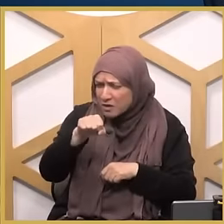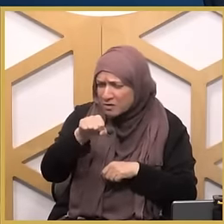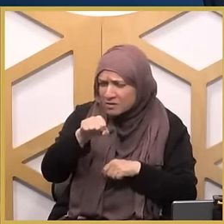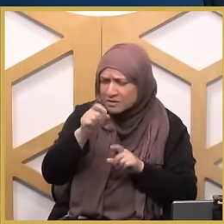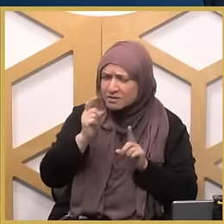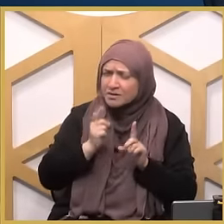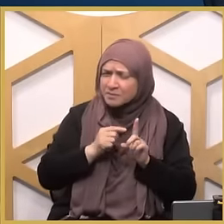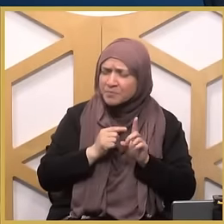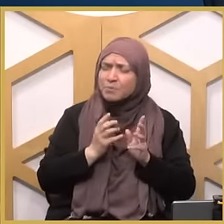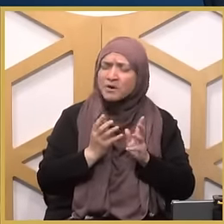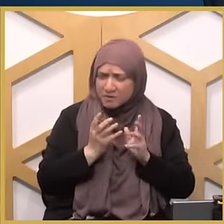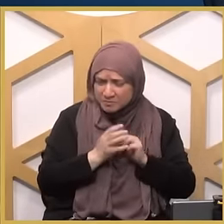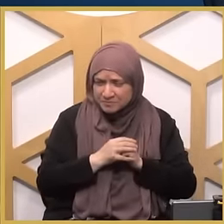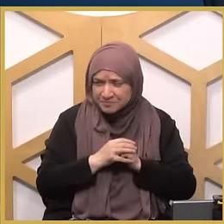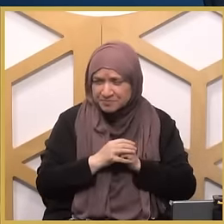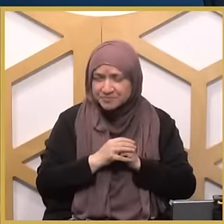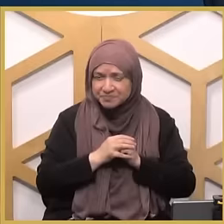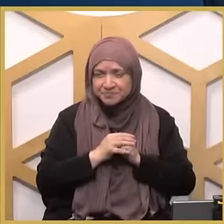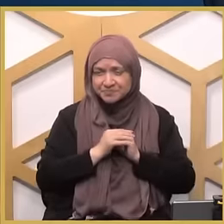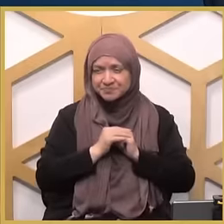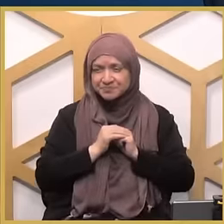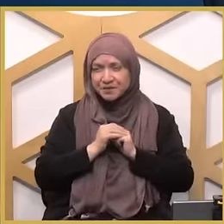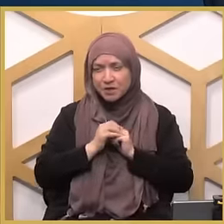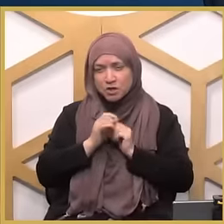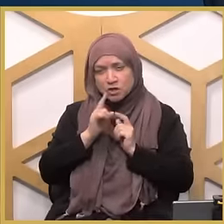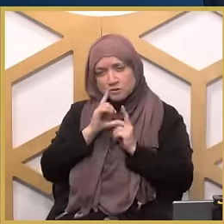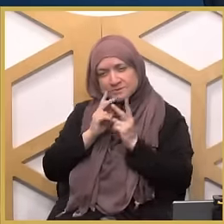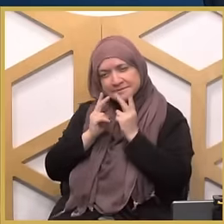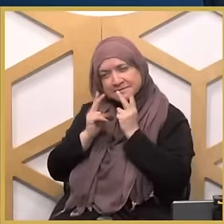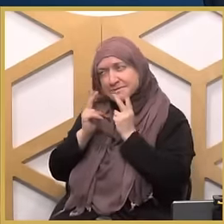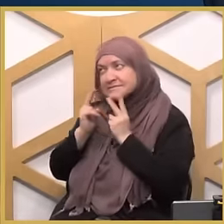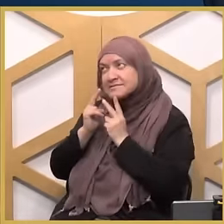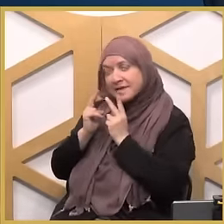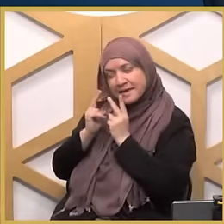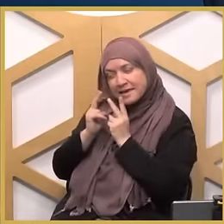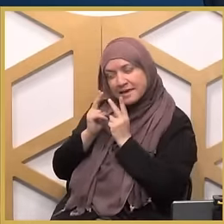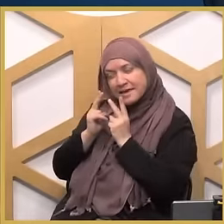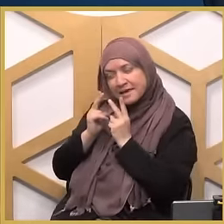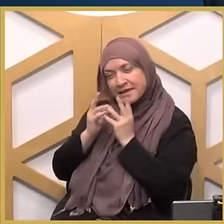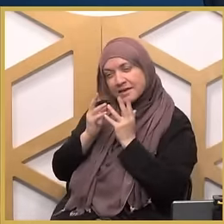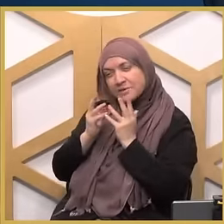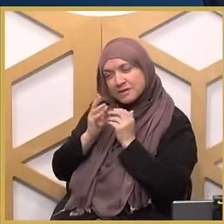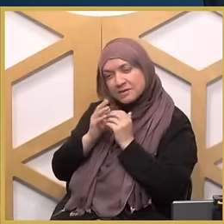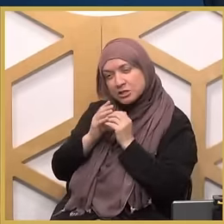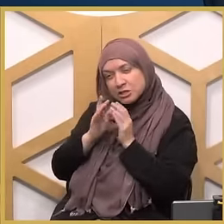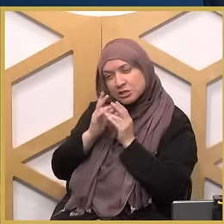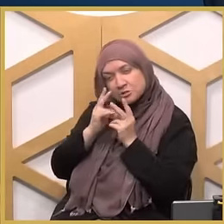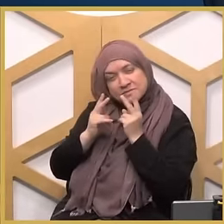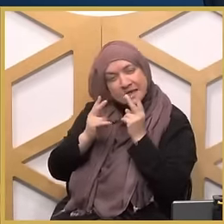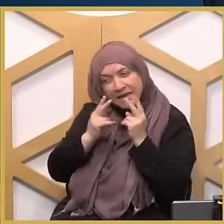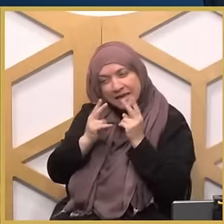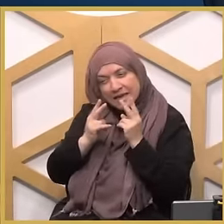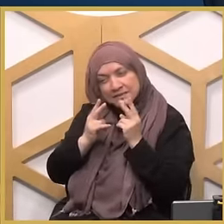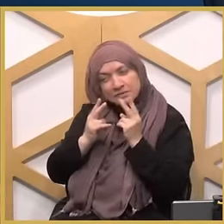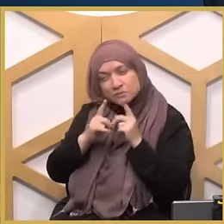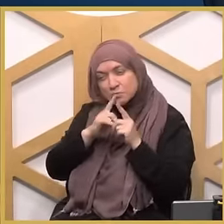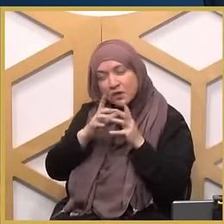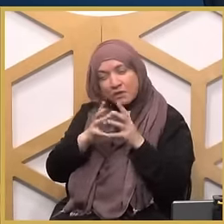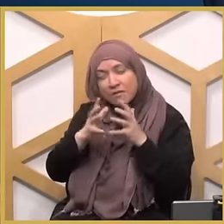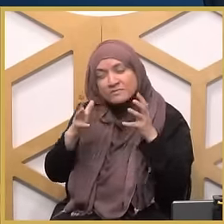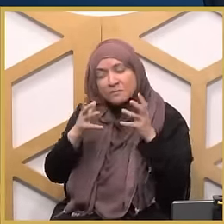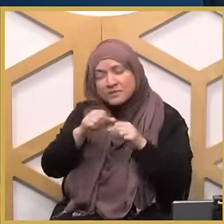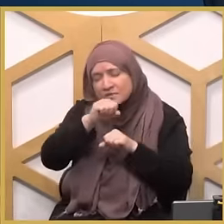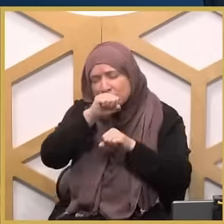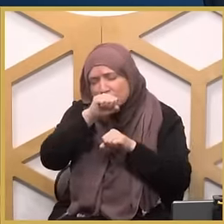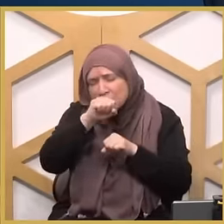أبغض بغيضك هونا ما. When you hate somebody, hate them moderately, because you never know. One day they might become the most